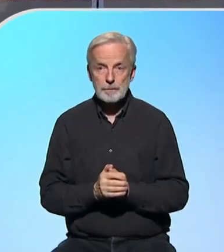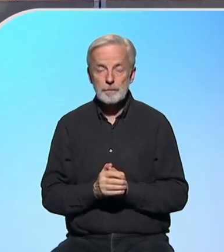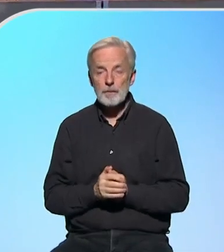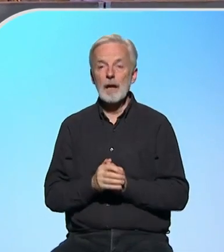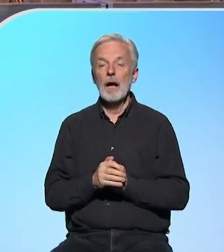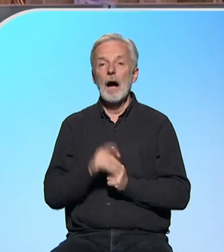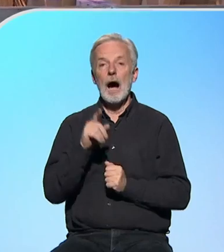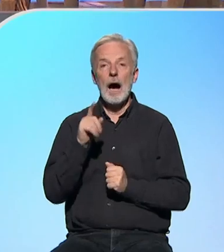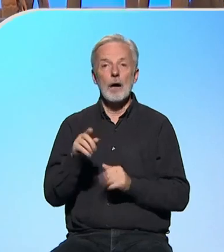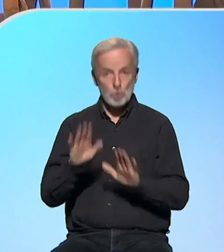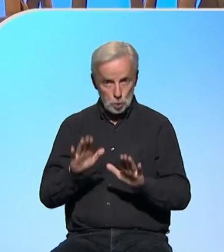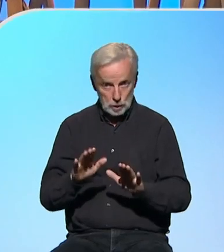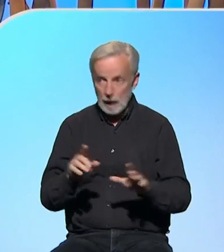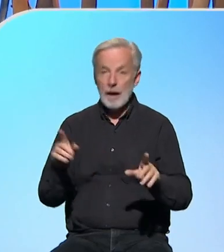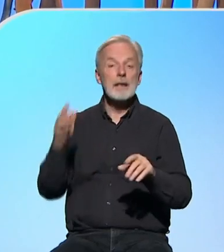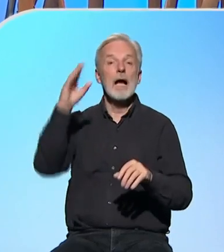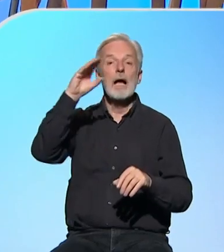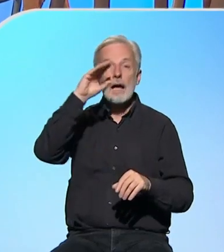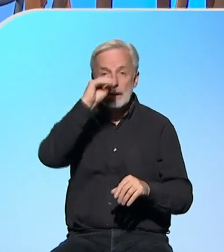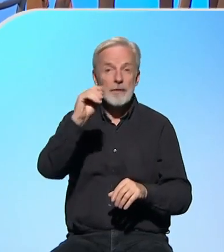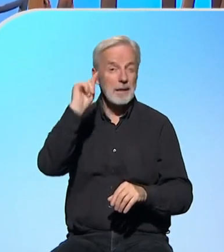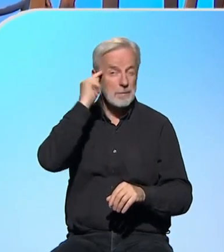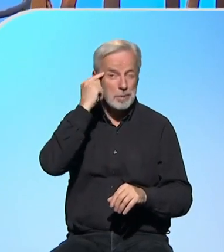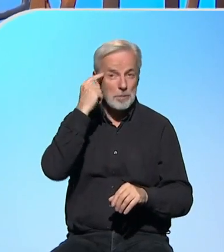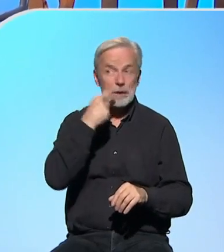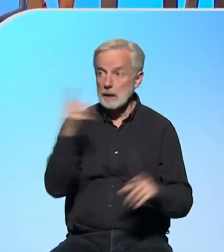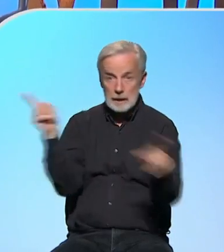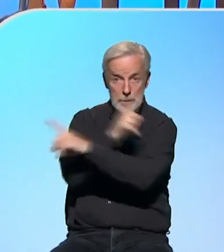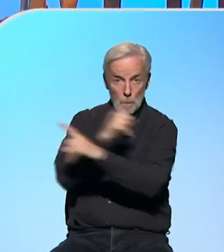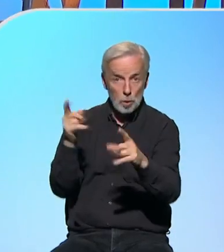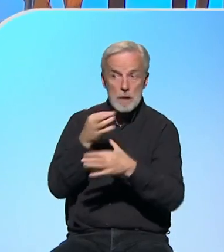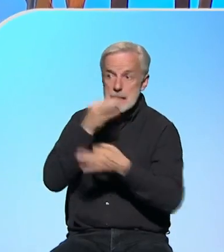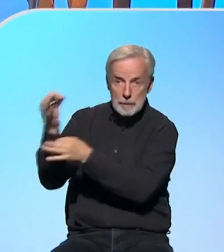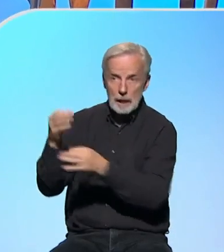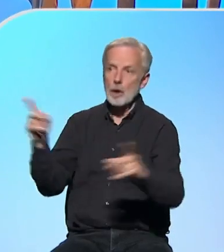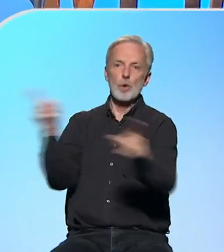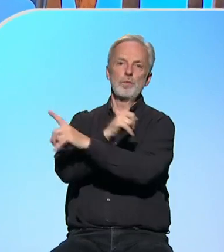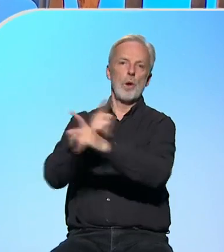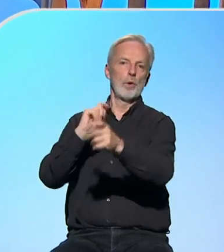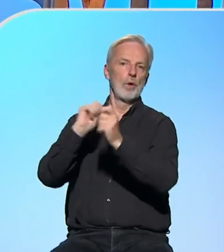na otázky, které se týkají změny v předčasném splácení hypoték. Tak pokud se právě vás tohle téma